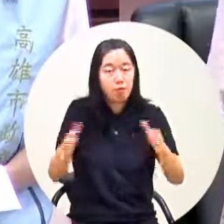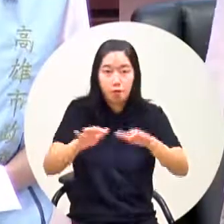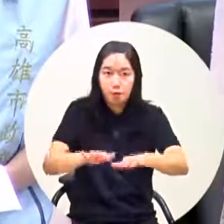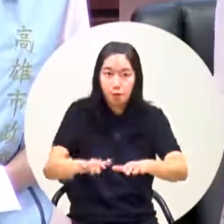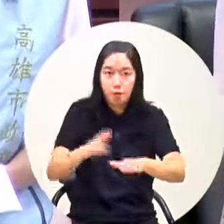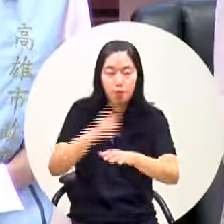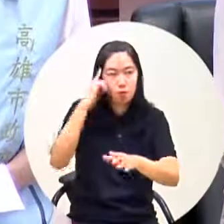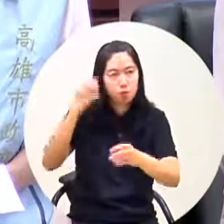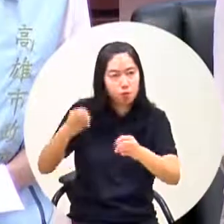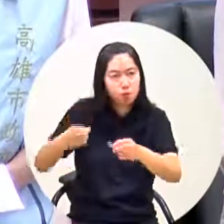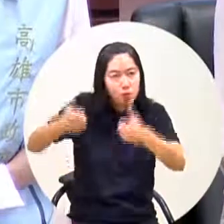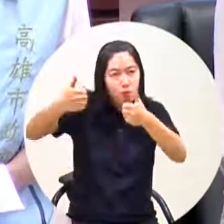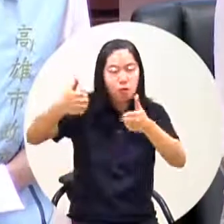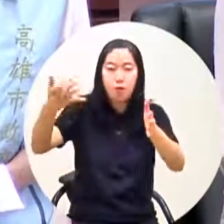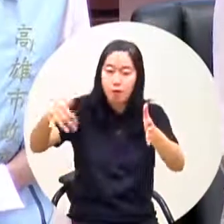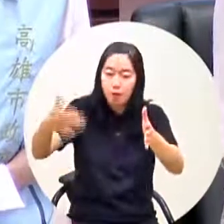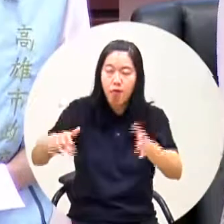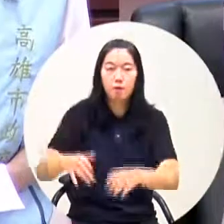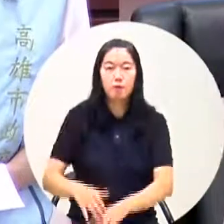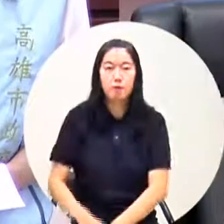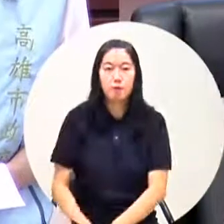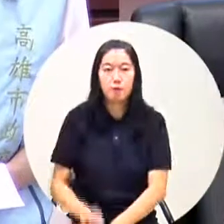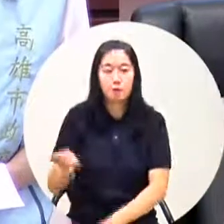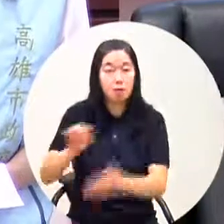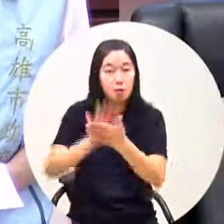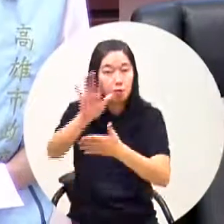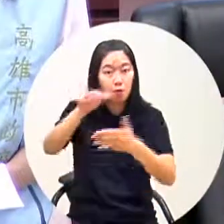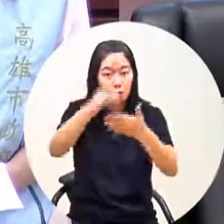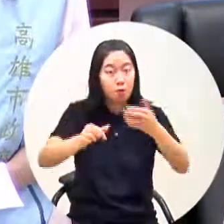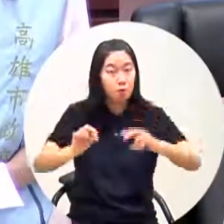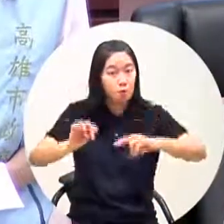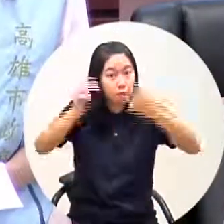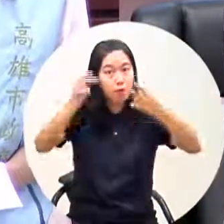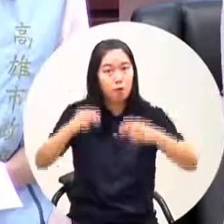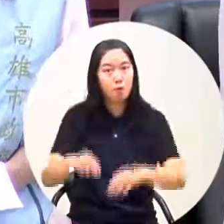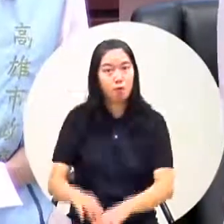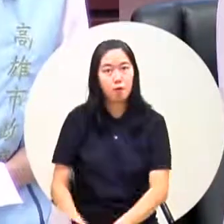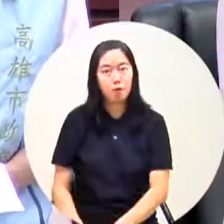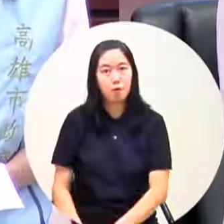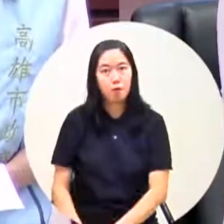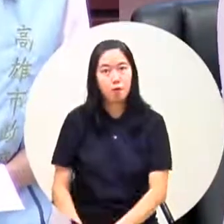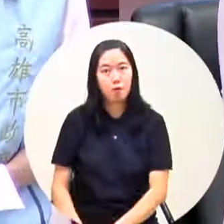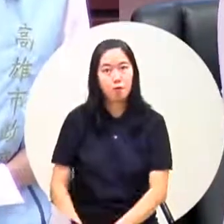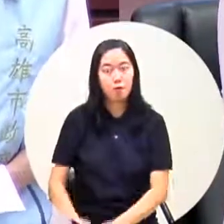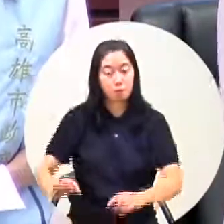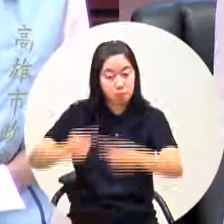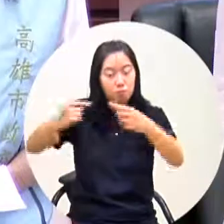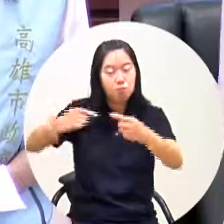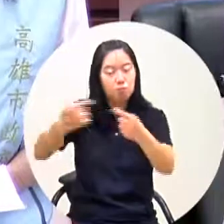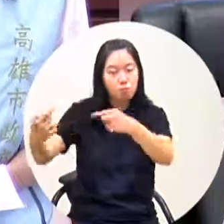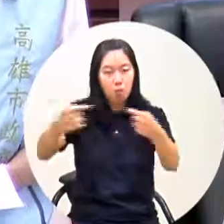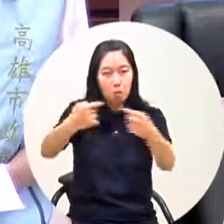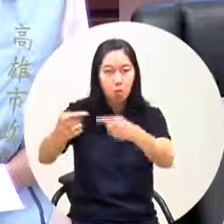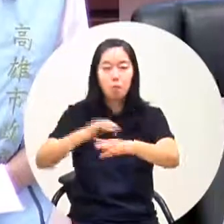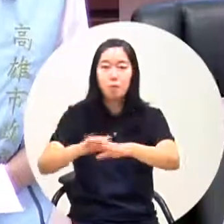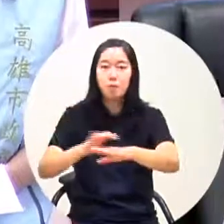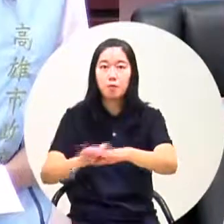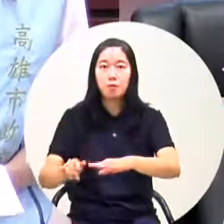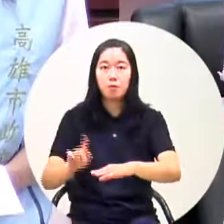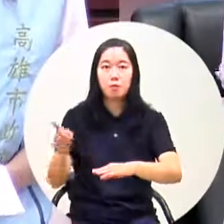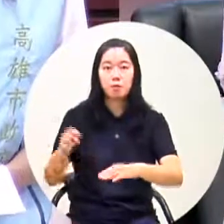共识的哈，只怕将来修了法，不管 还是会有争议啊，我同意啊， 是 你不可能修出一